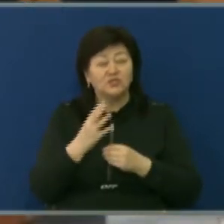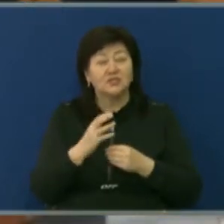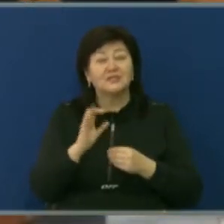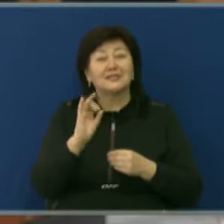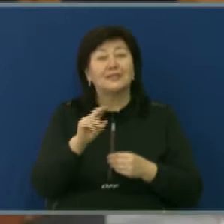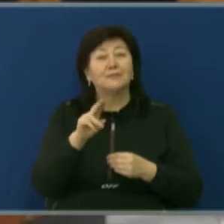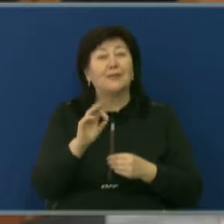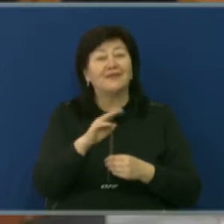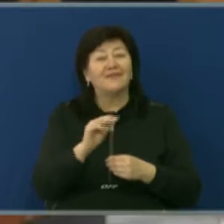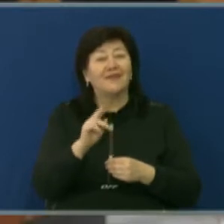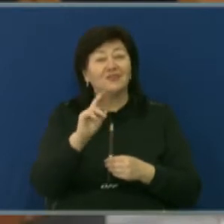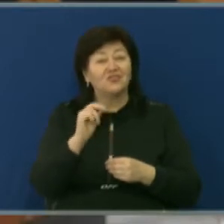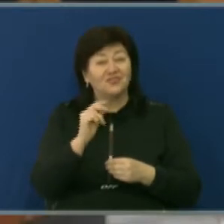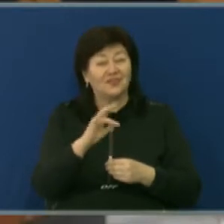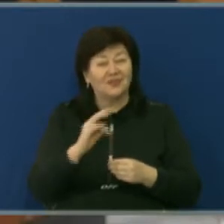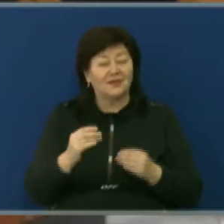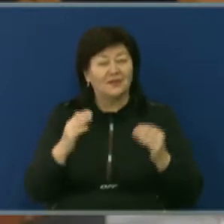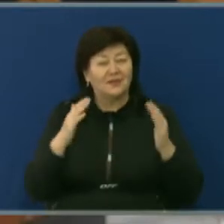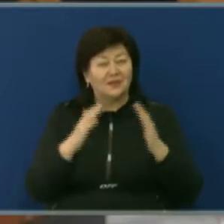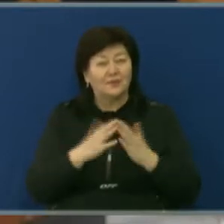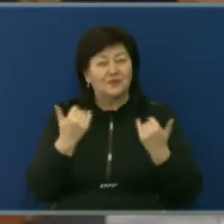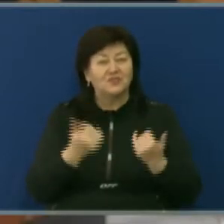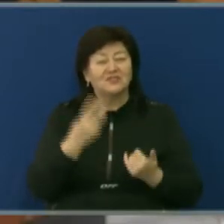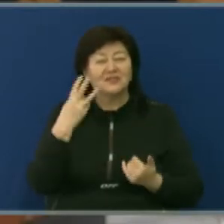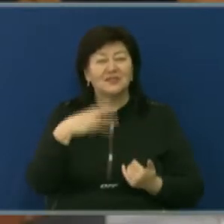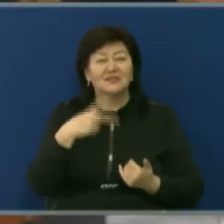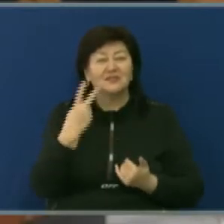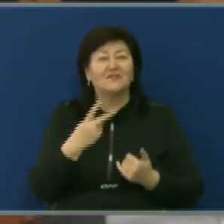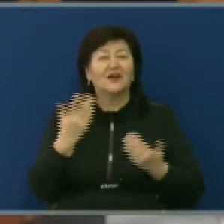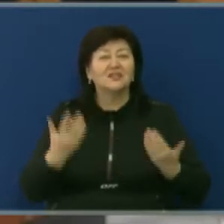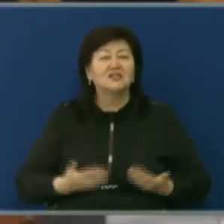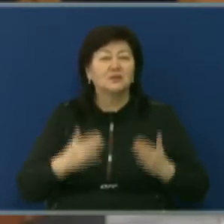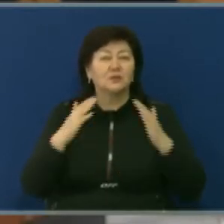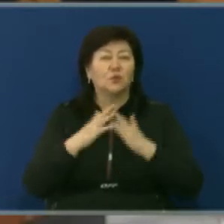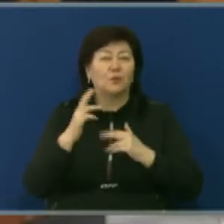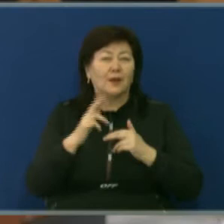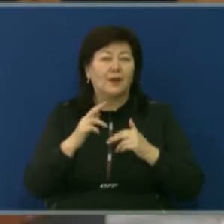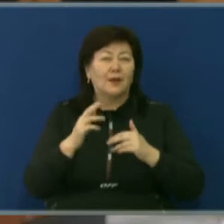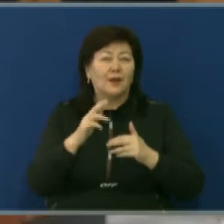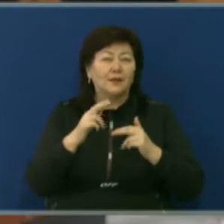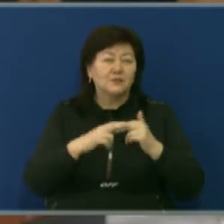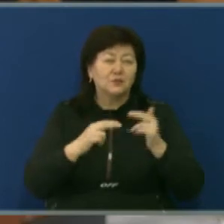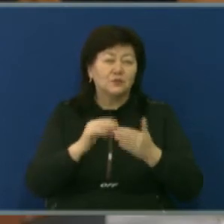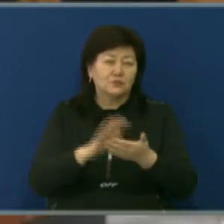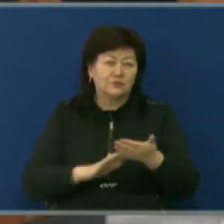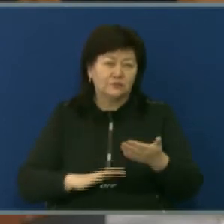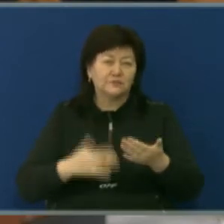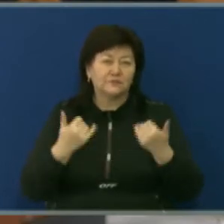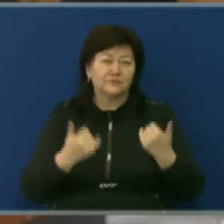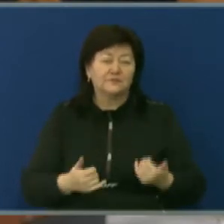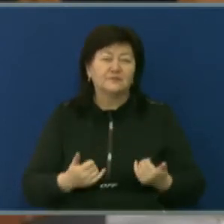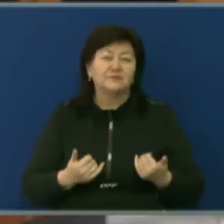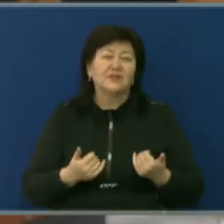В настоящее время ведется строительство 32 жилых домов. Это 173 тысячи квадратных метров жилья, то